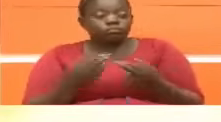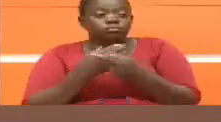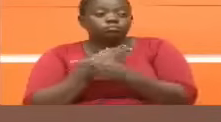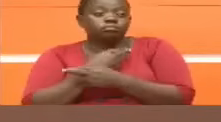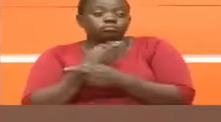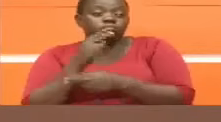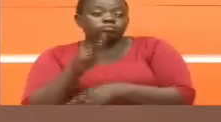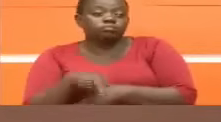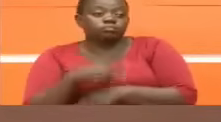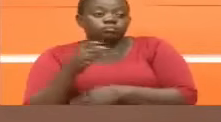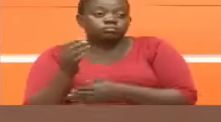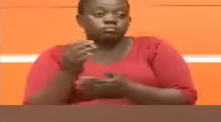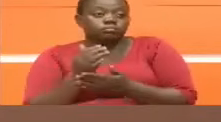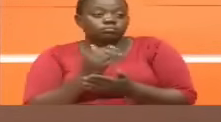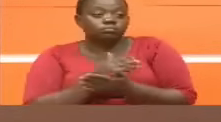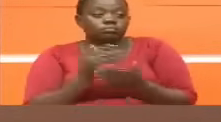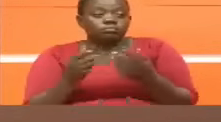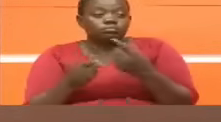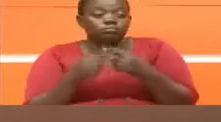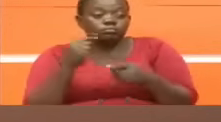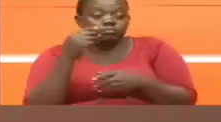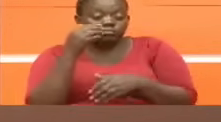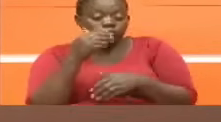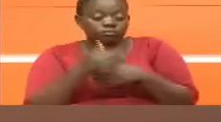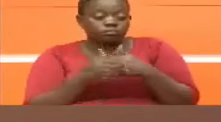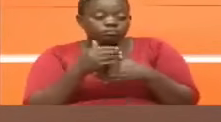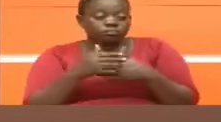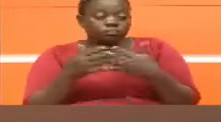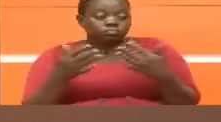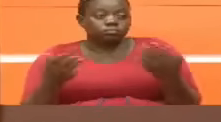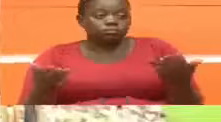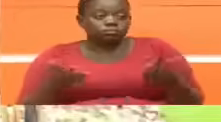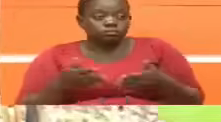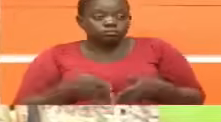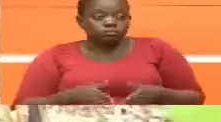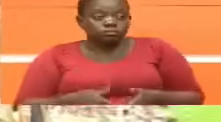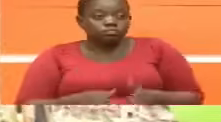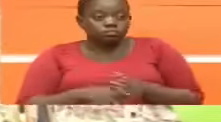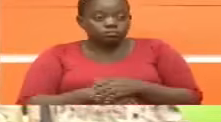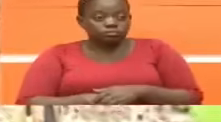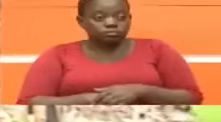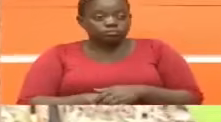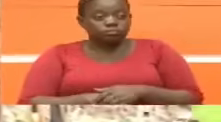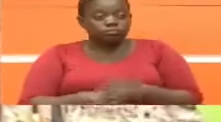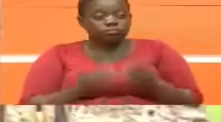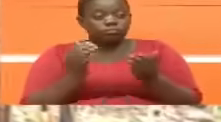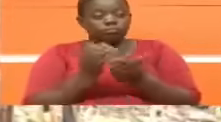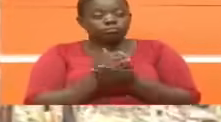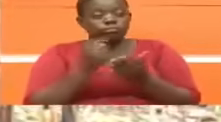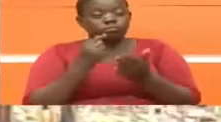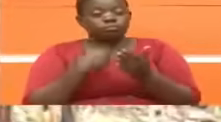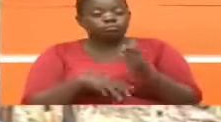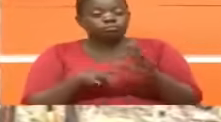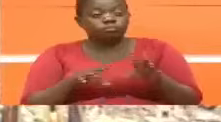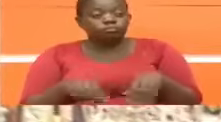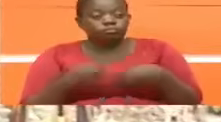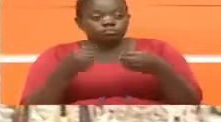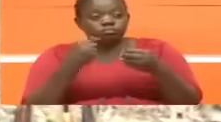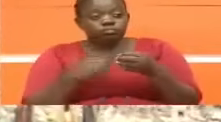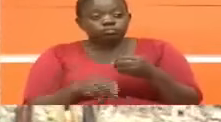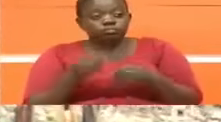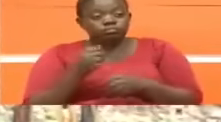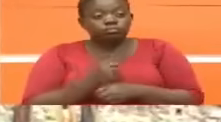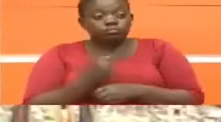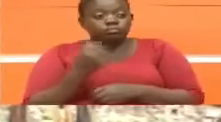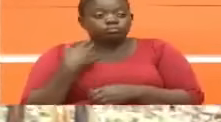bamulemeredde nti kubanga oyabattidde obadde kijana mpindi ne bamuzaala kubanga yali bagabye abaganda bwe bali naga nti muganda wange